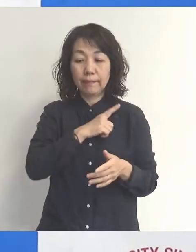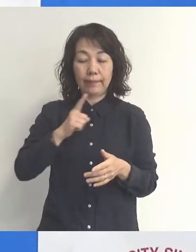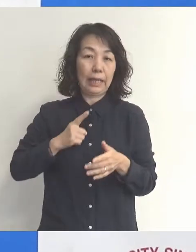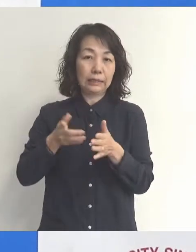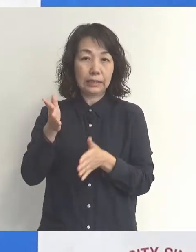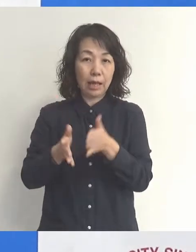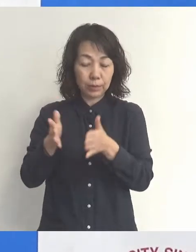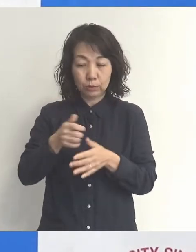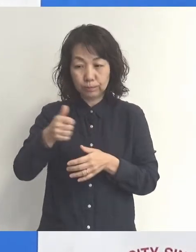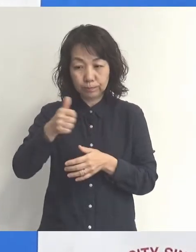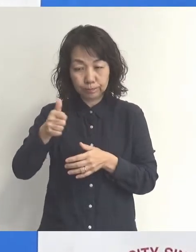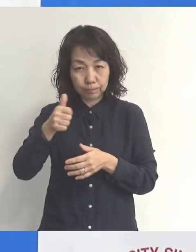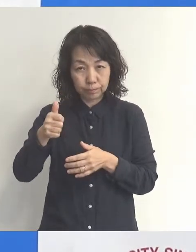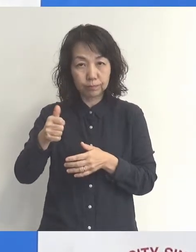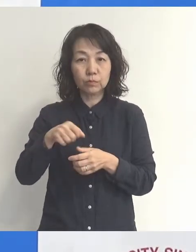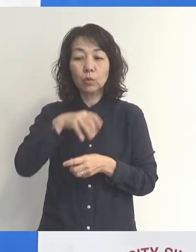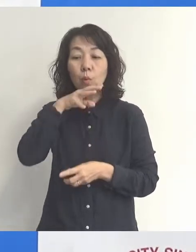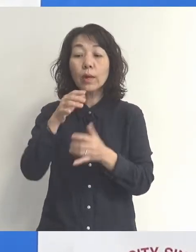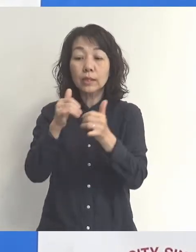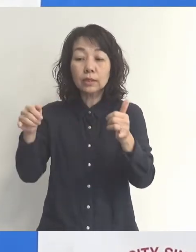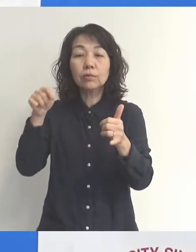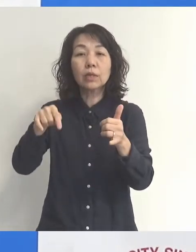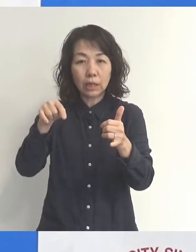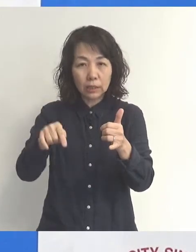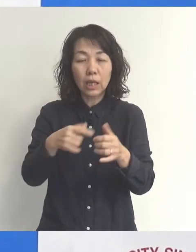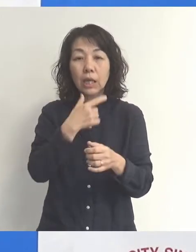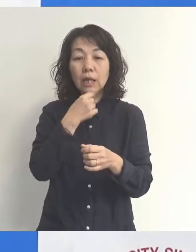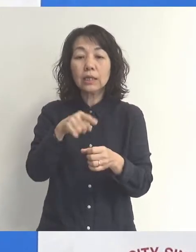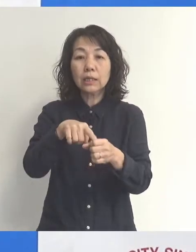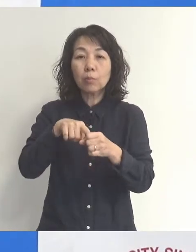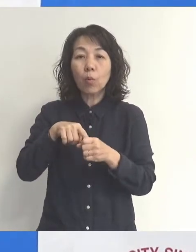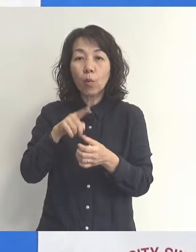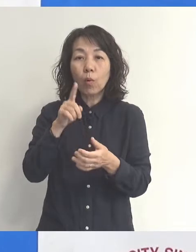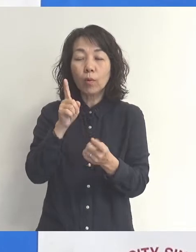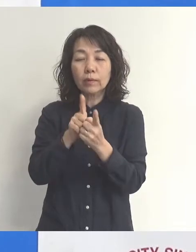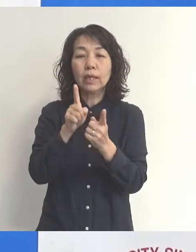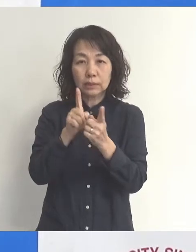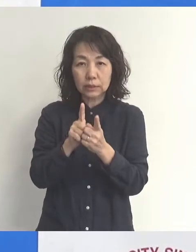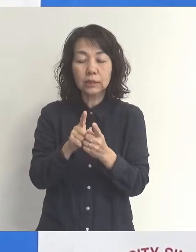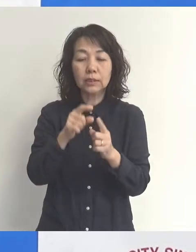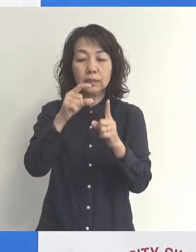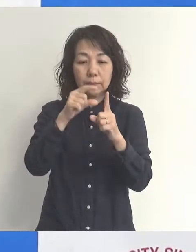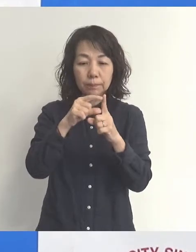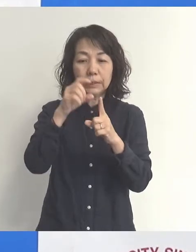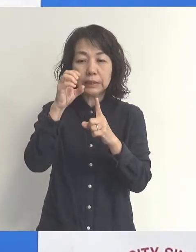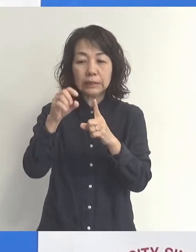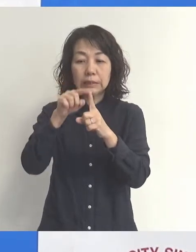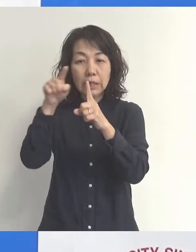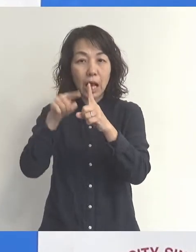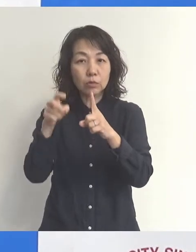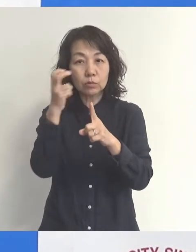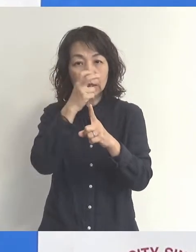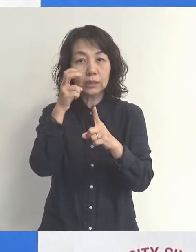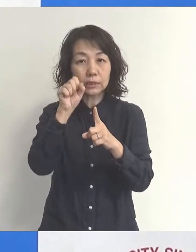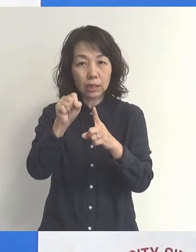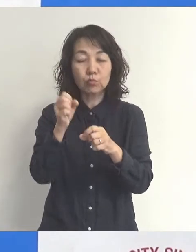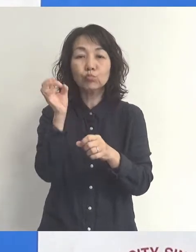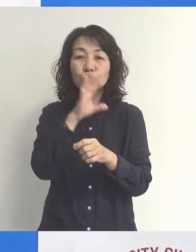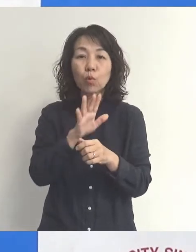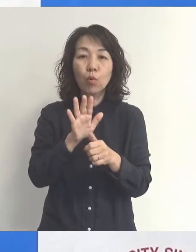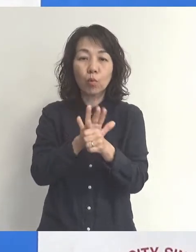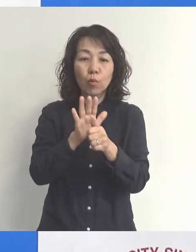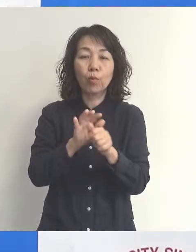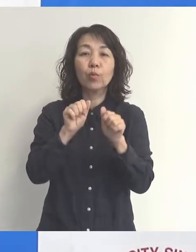用している高齢者のうち希望する方々に対し、無償で PCR 検査を行うことといたしました